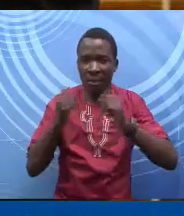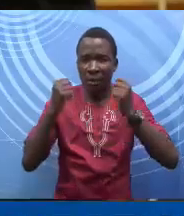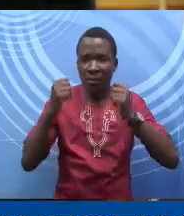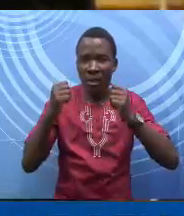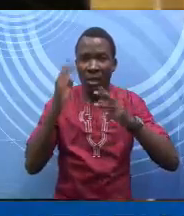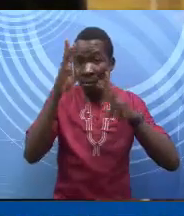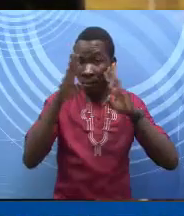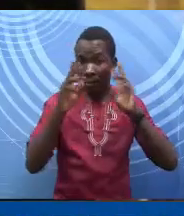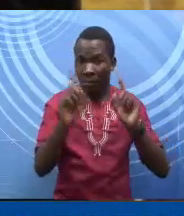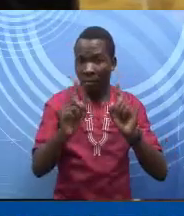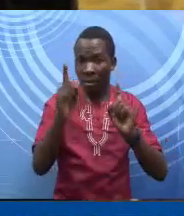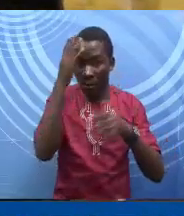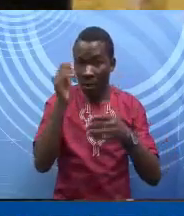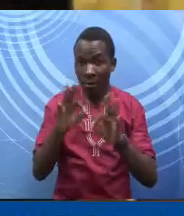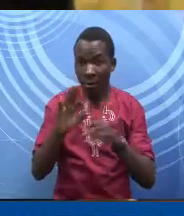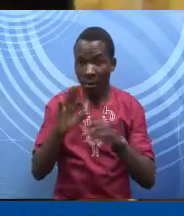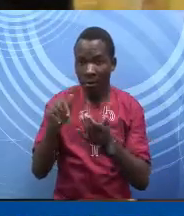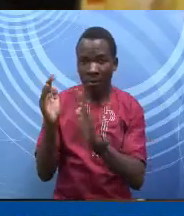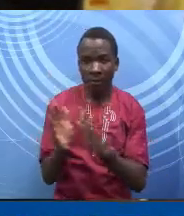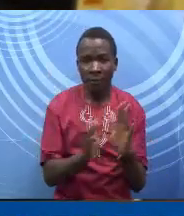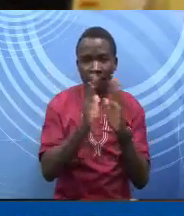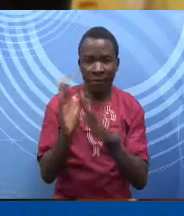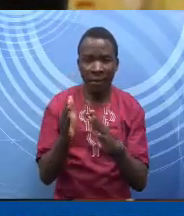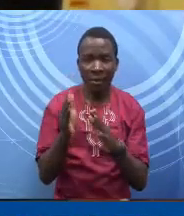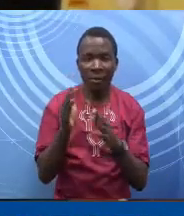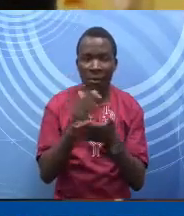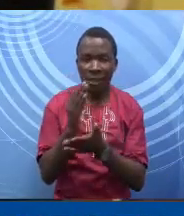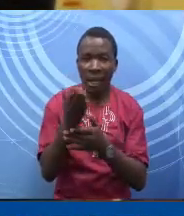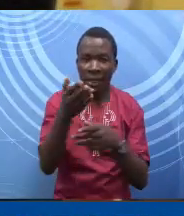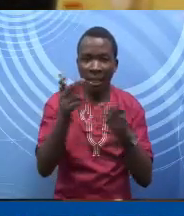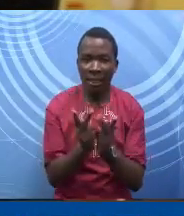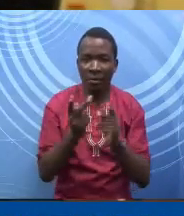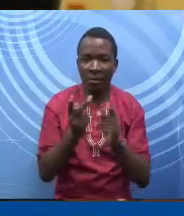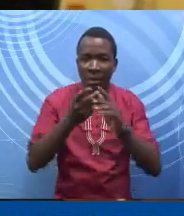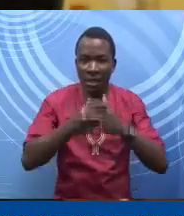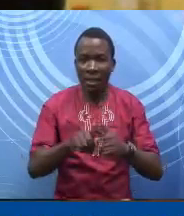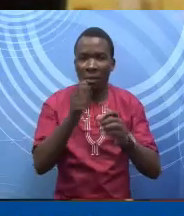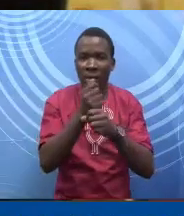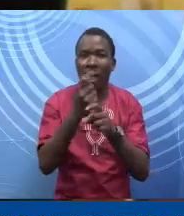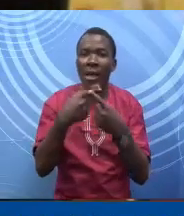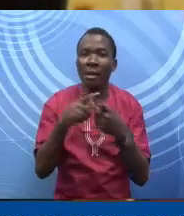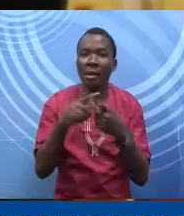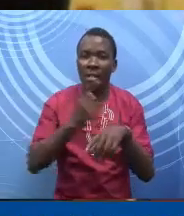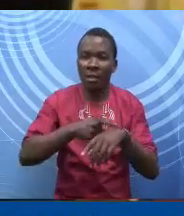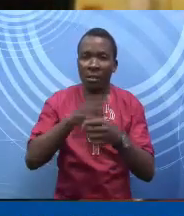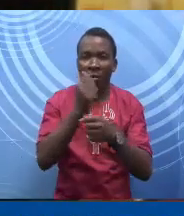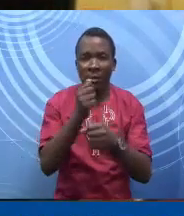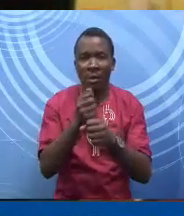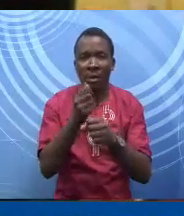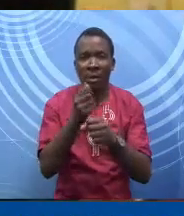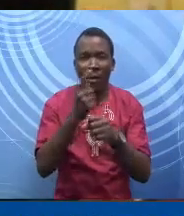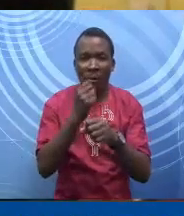kugira impungenge rero kuko ibyo bintu birateganyijwe yewe hari naho batangiye kubikora ariko igihe cyo kubikora babikora